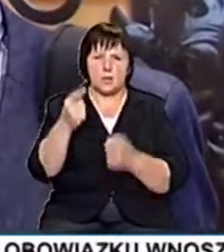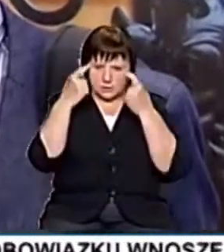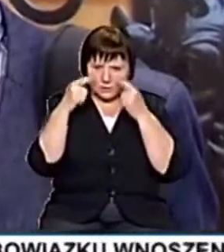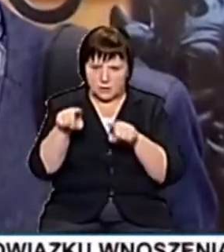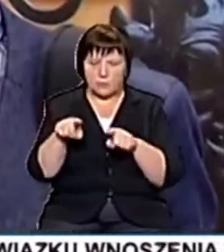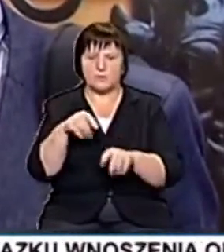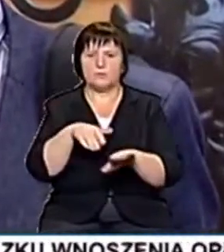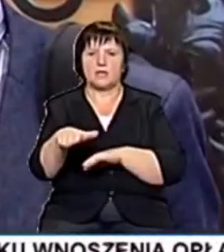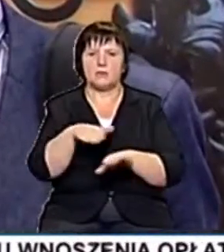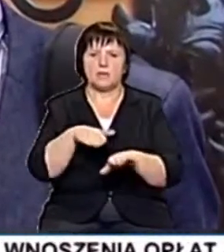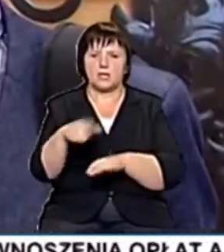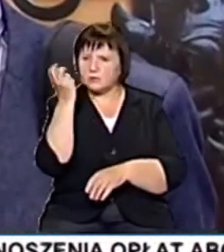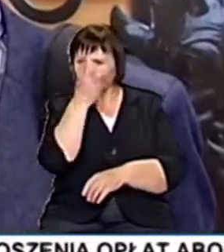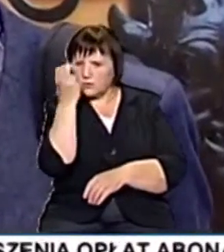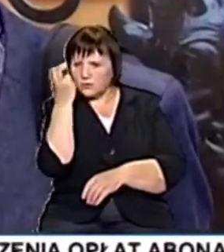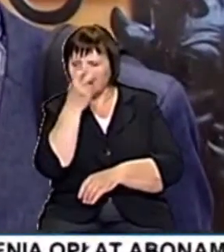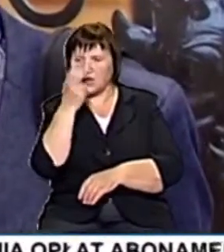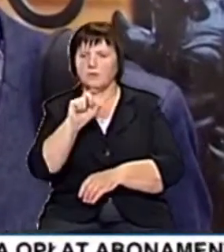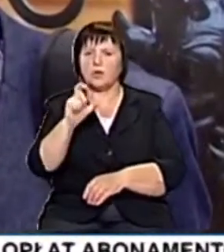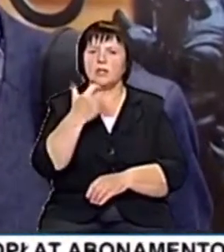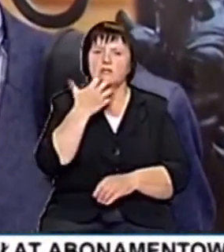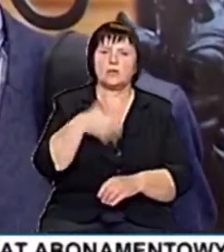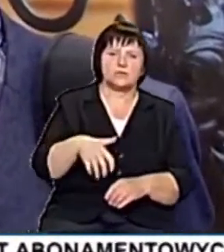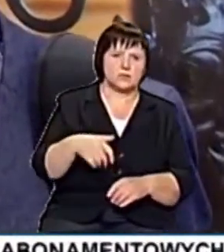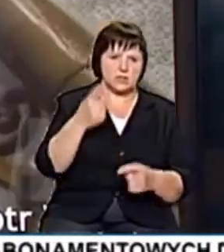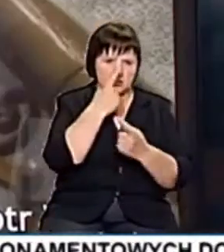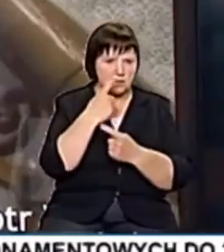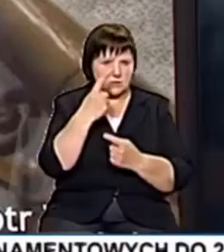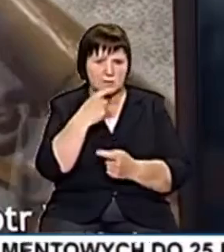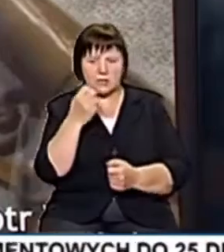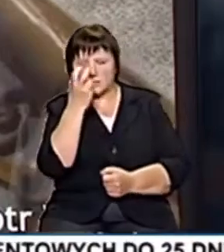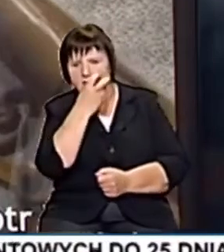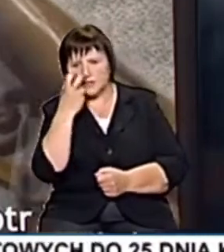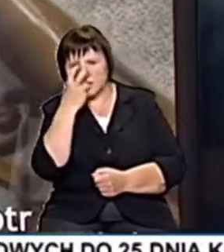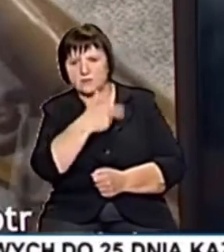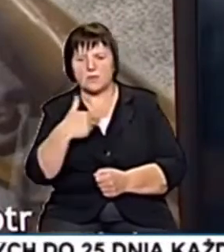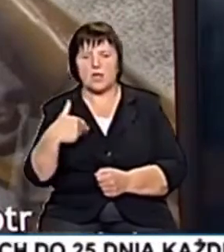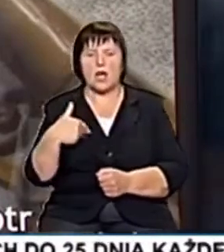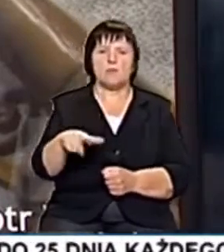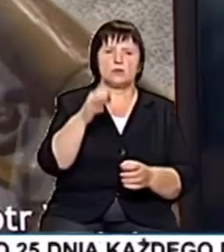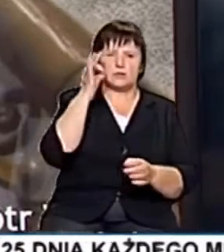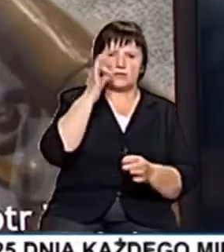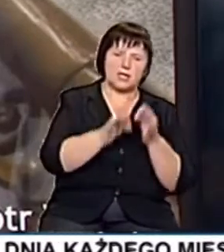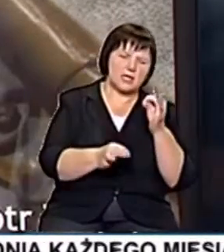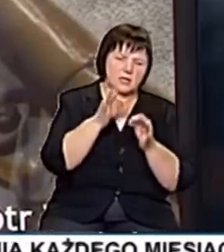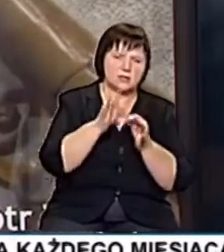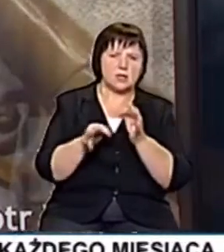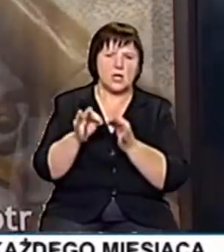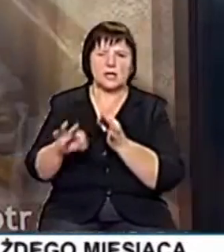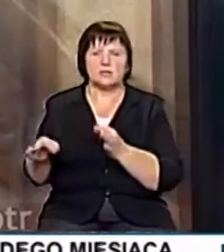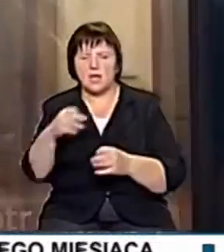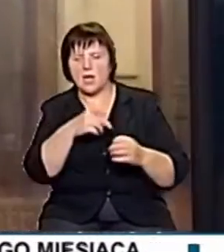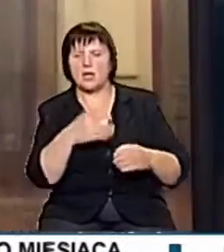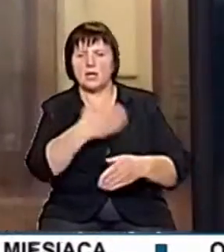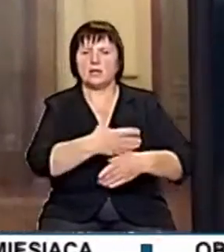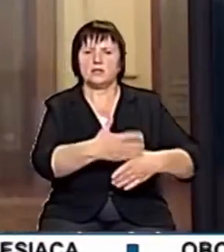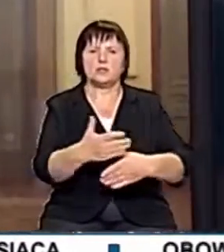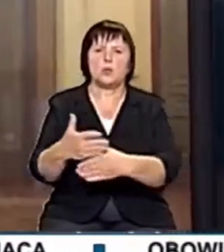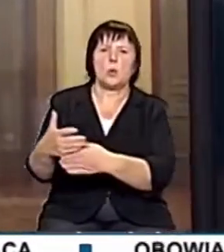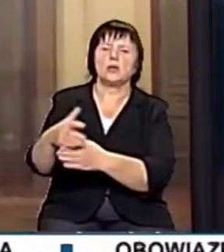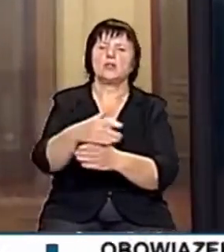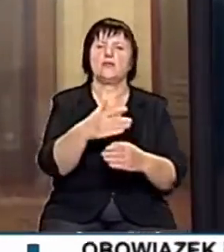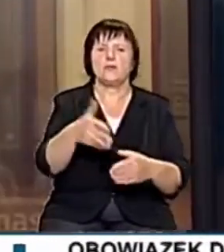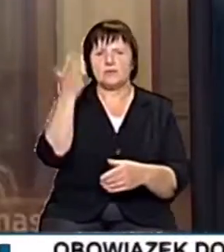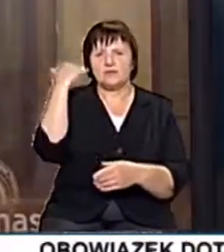zauważymy coś na miejscu, coś ciekawego, co wcześniej nie wpadło nam w oko. Detale architektoniczne fotografowano na klatkach schodowych, w podwórkach